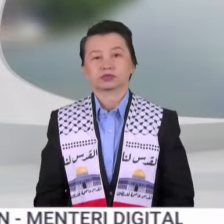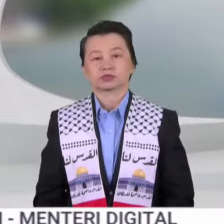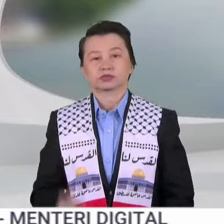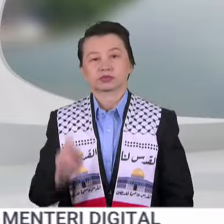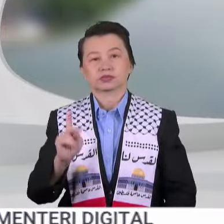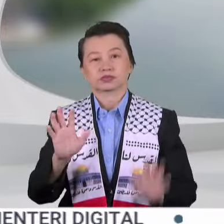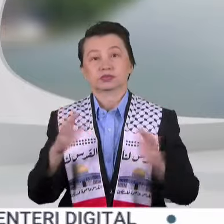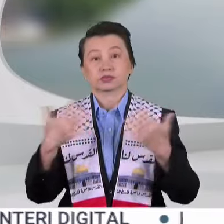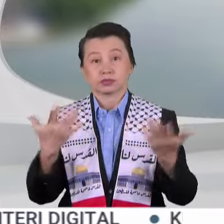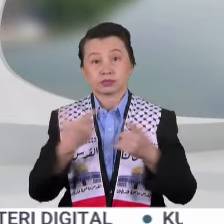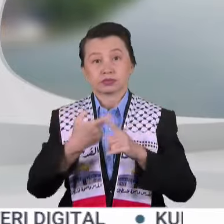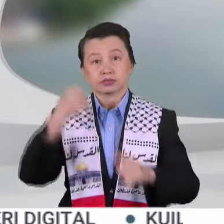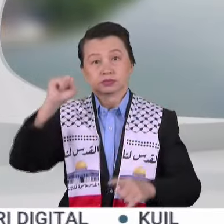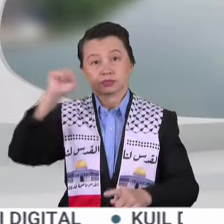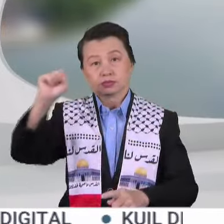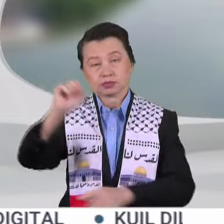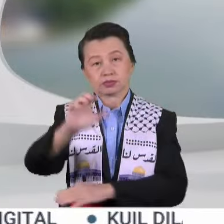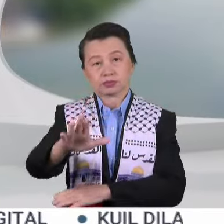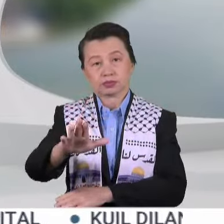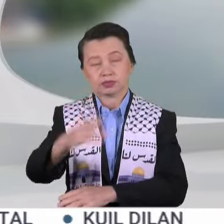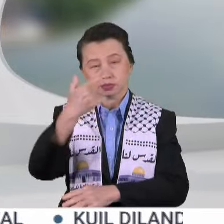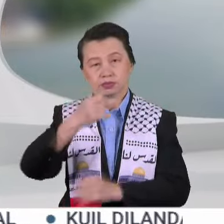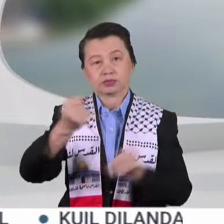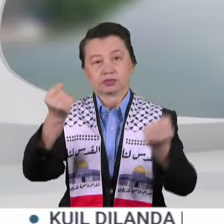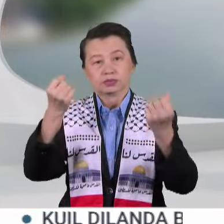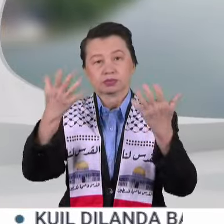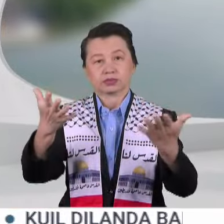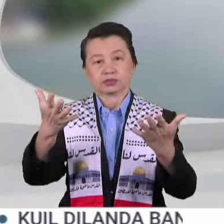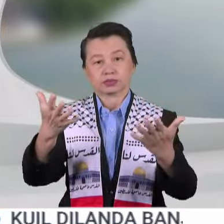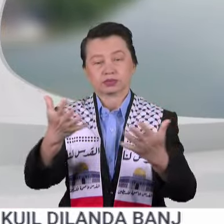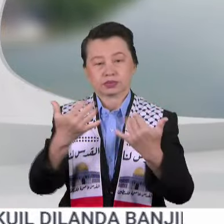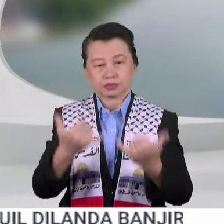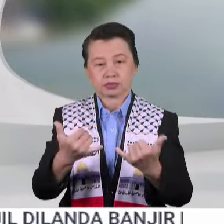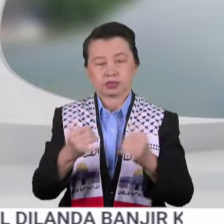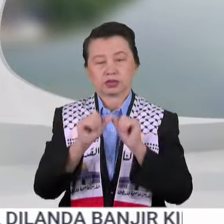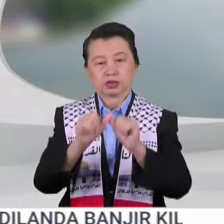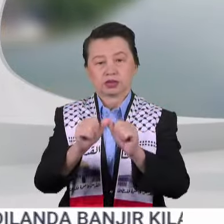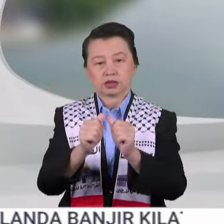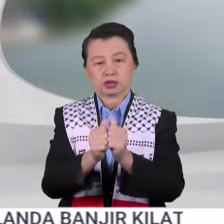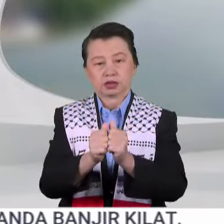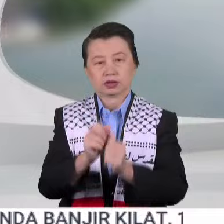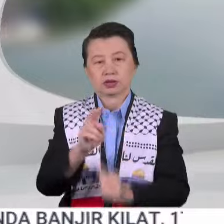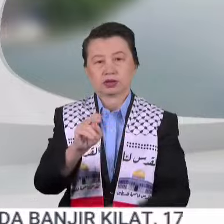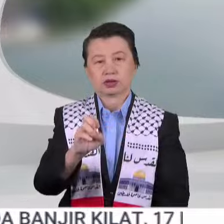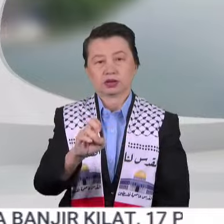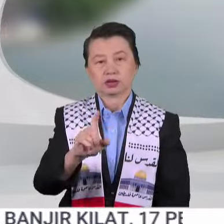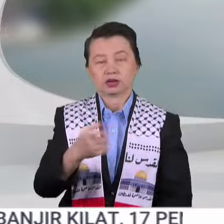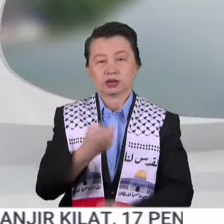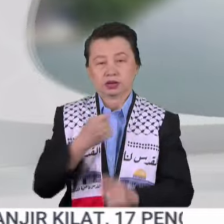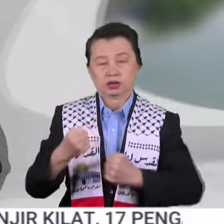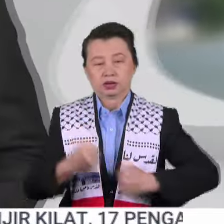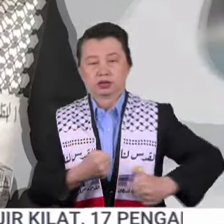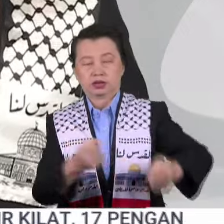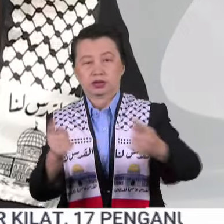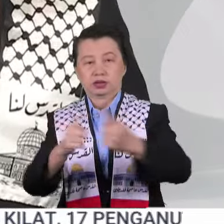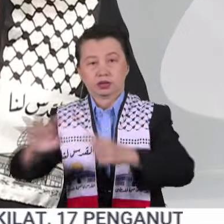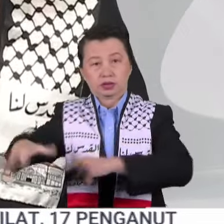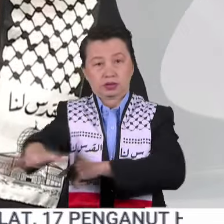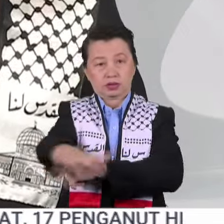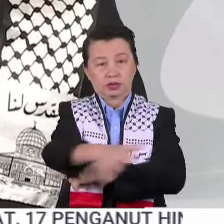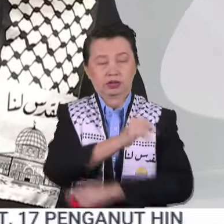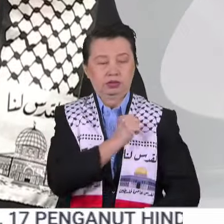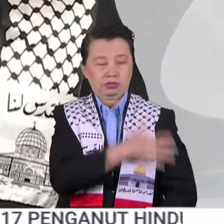Baik, sekian perkongsian dari Sabah untuk petang ini. Untuk lebih banyak perkembangan semasa, teruskan bersama Nurul. Dari sungai hingga ke